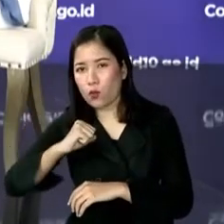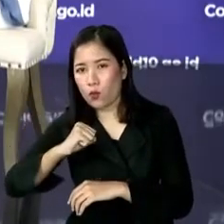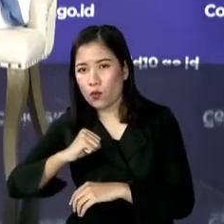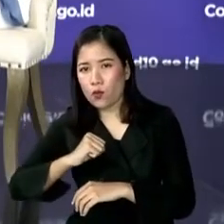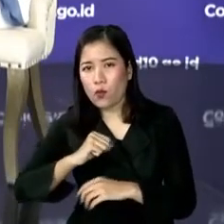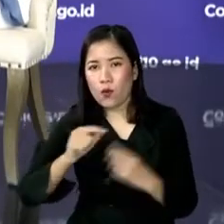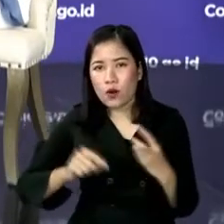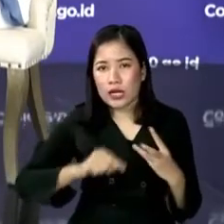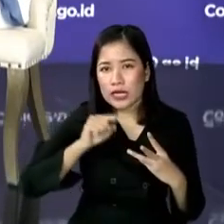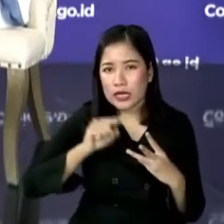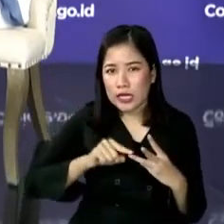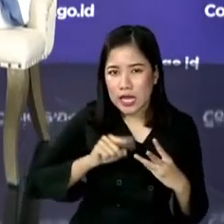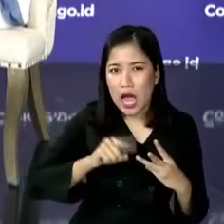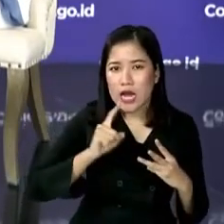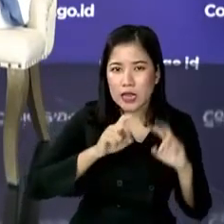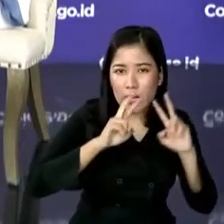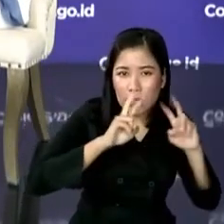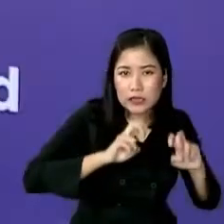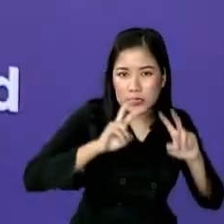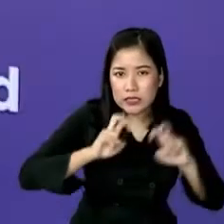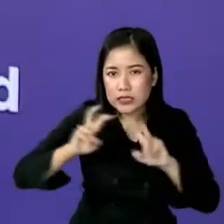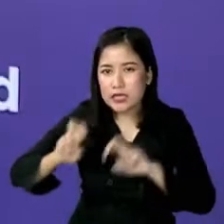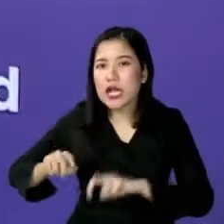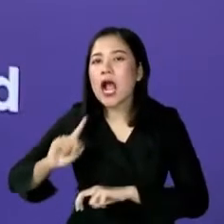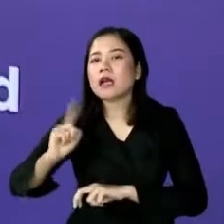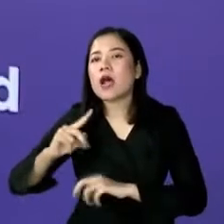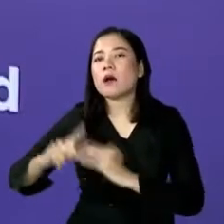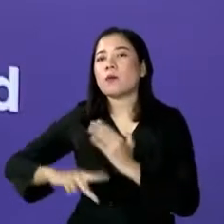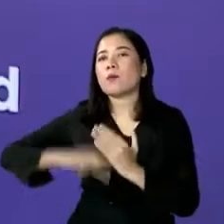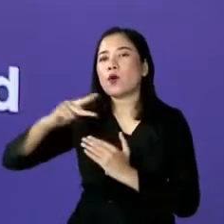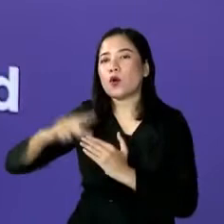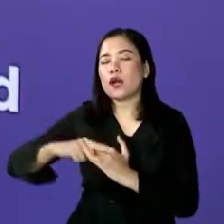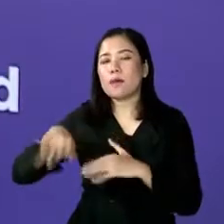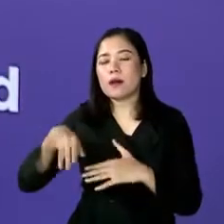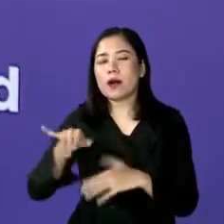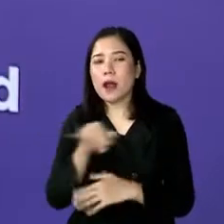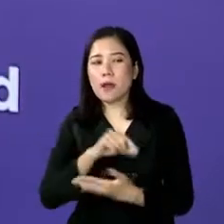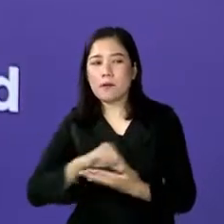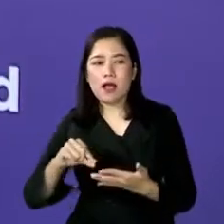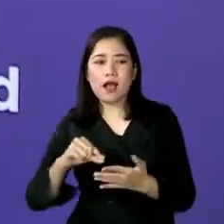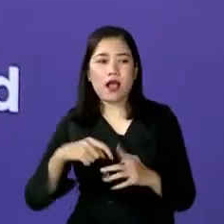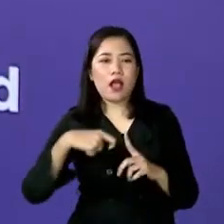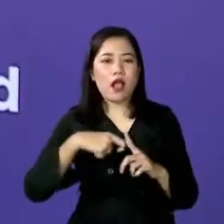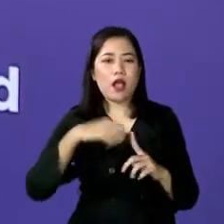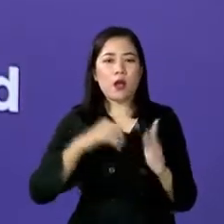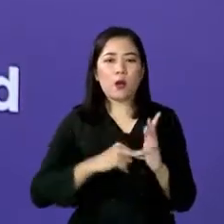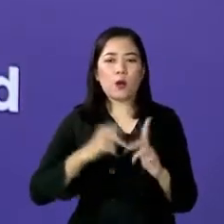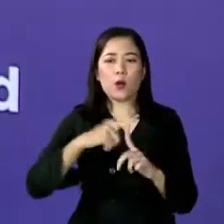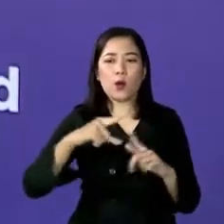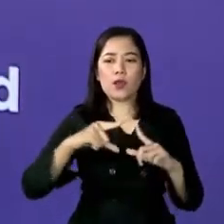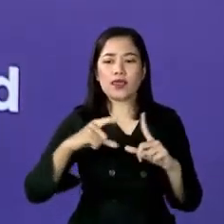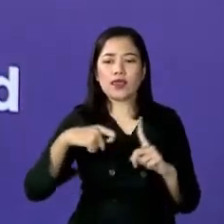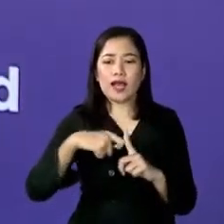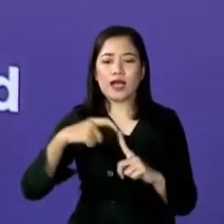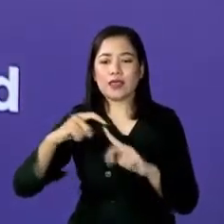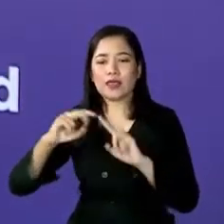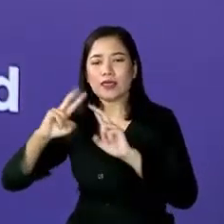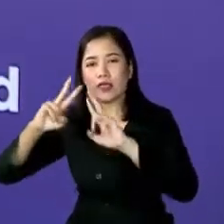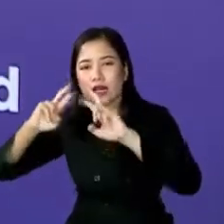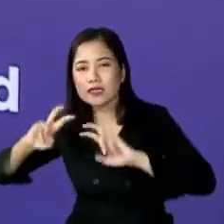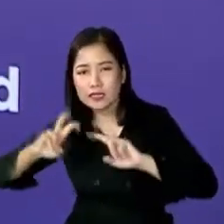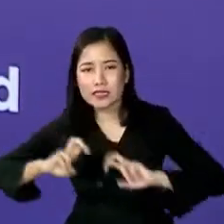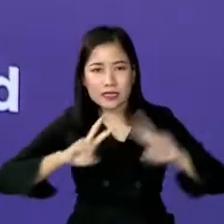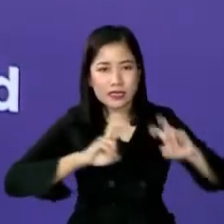sub bidang racing juga ada program Katon tak racing kontak racing itu kita melakukan